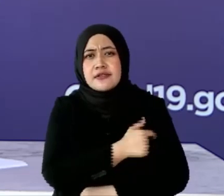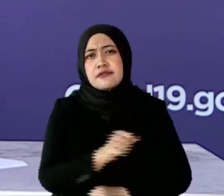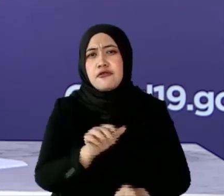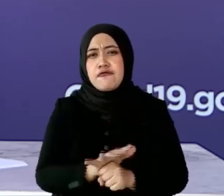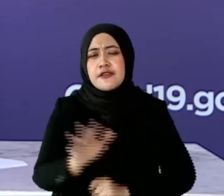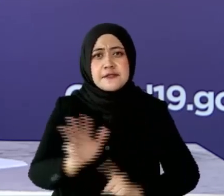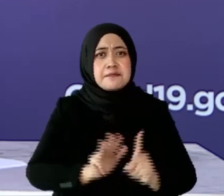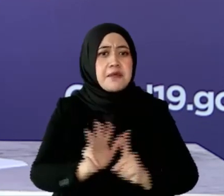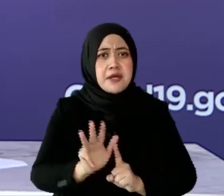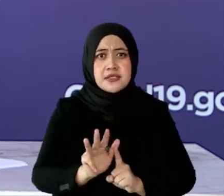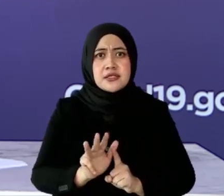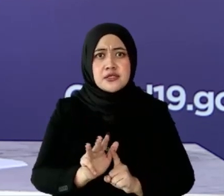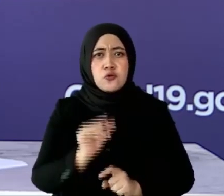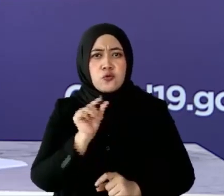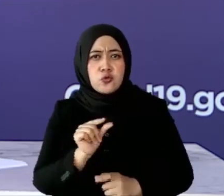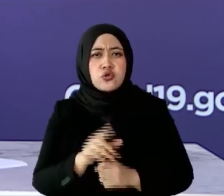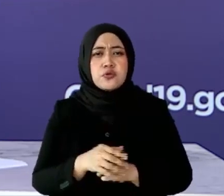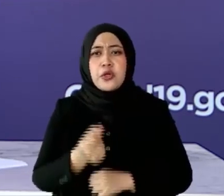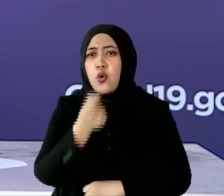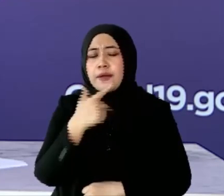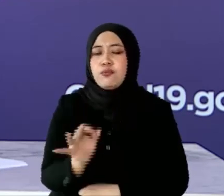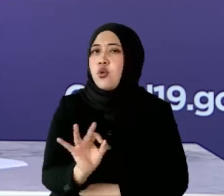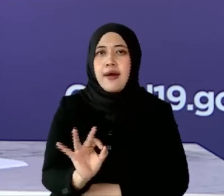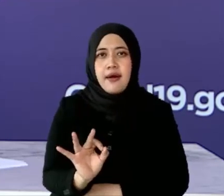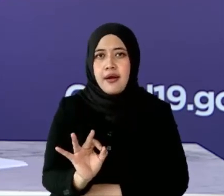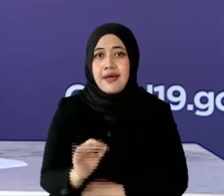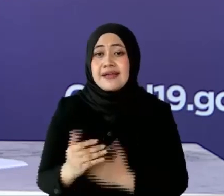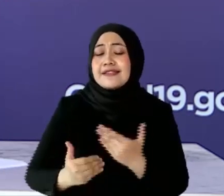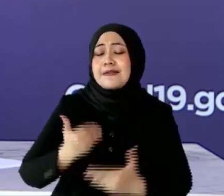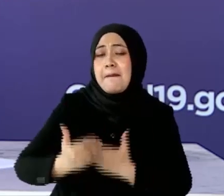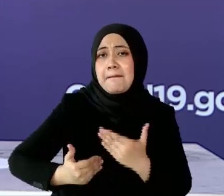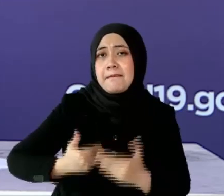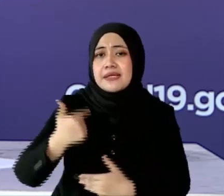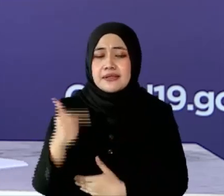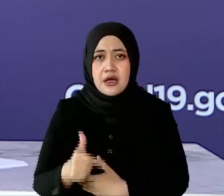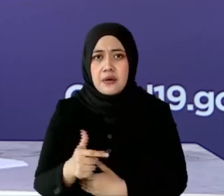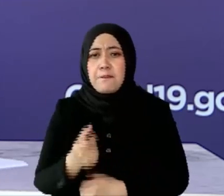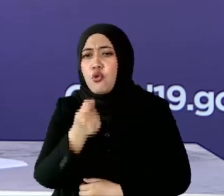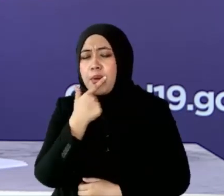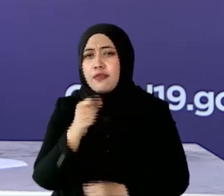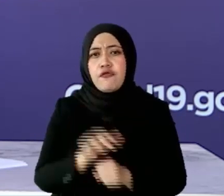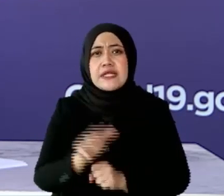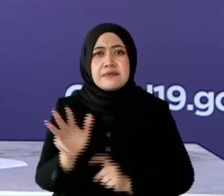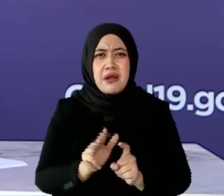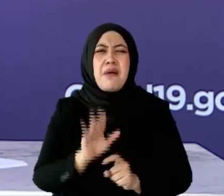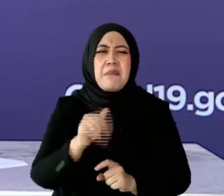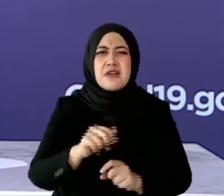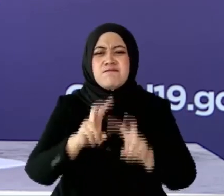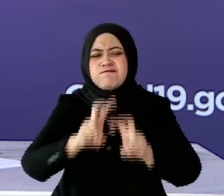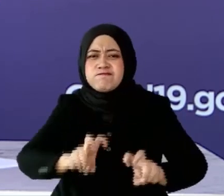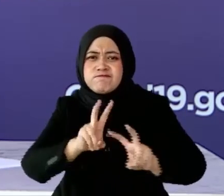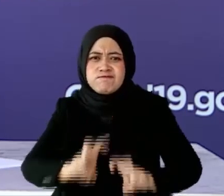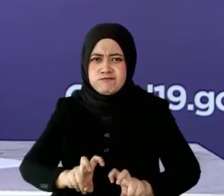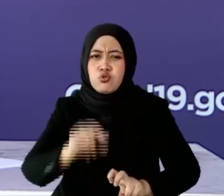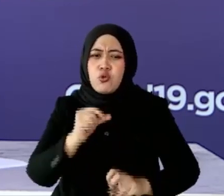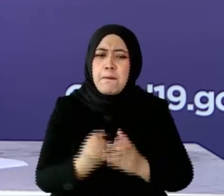COVID-19 bukan diperuntukkan untuk melakukan pengobatan. Hingga saat ini, pengobatan COVID-19 masih dalam